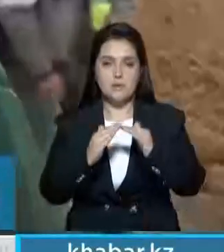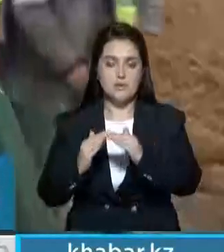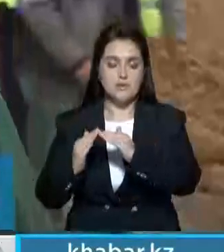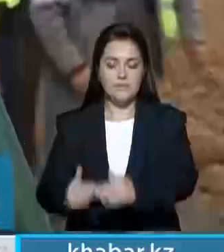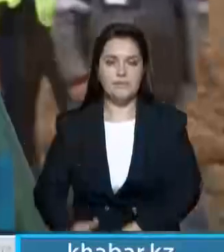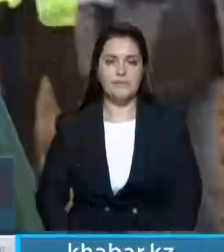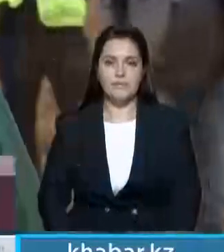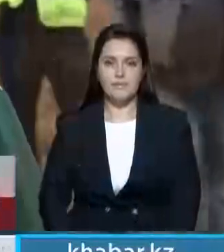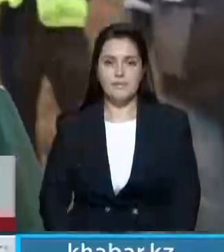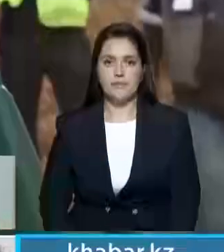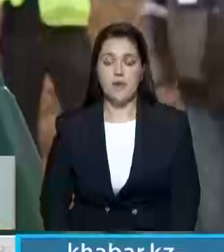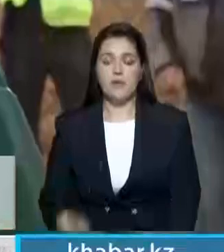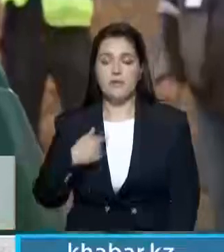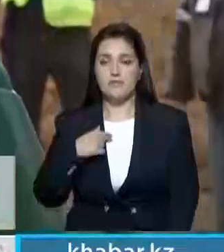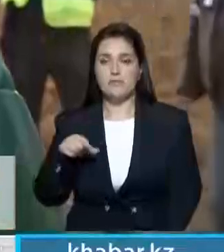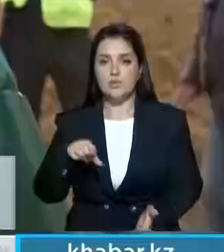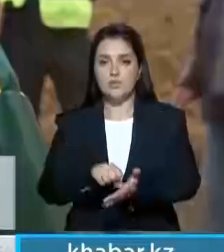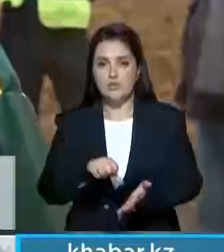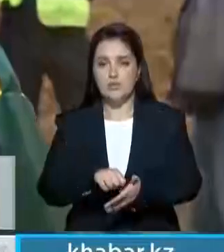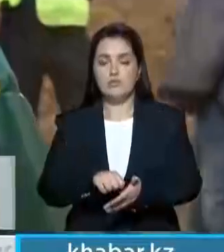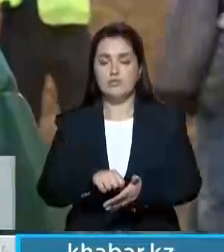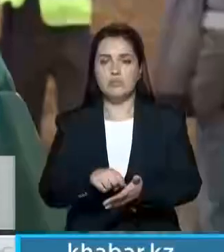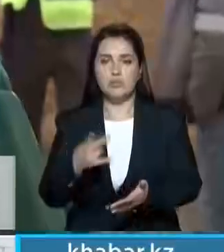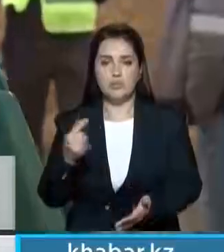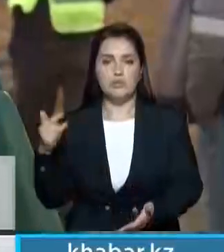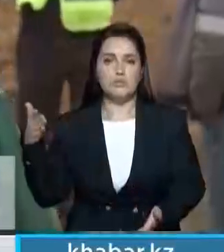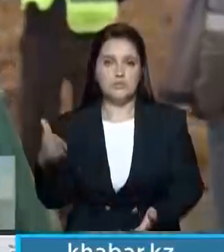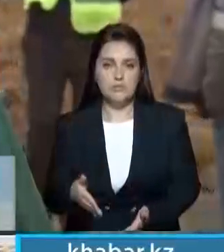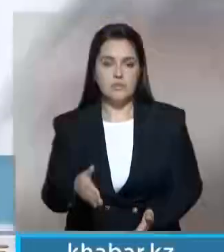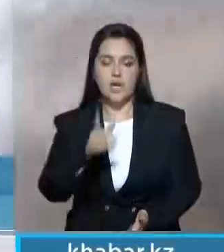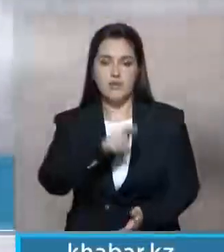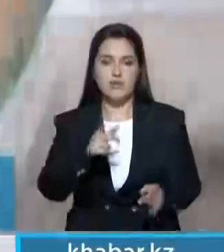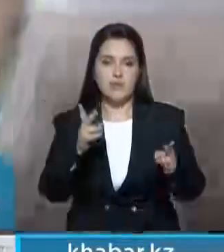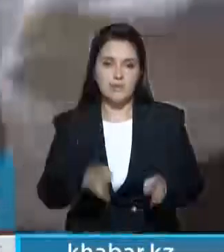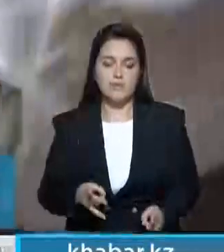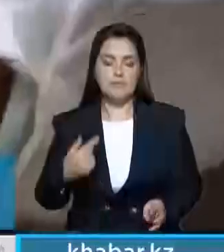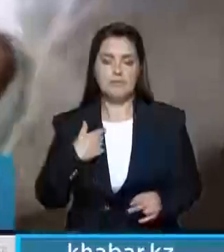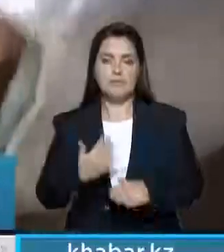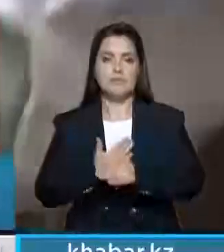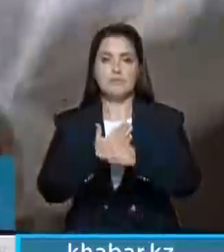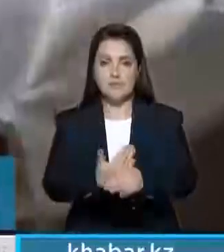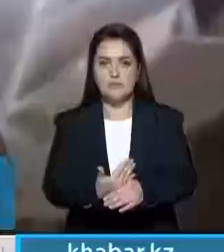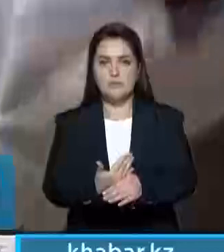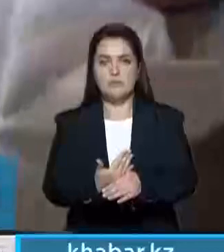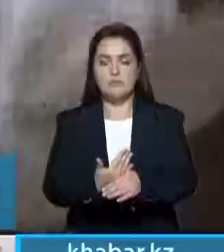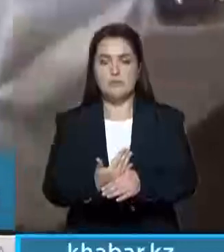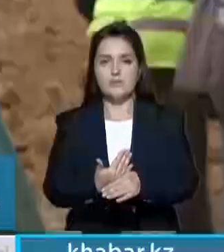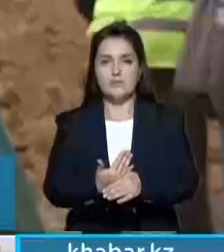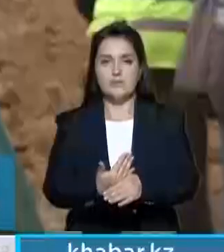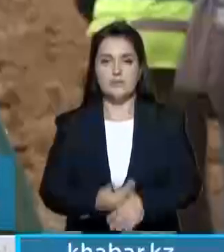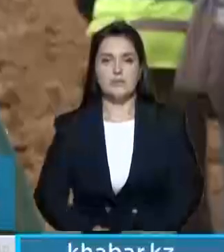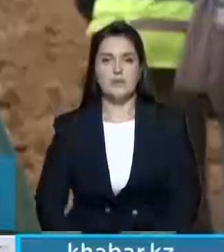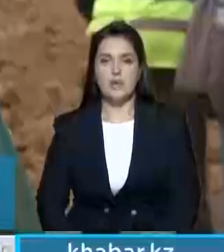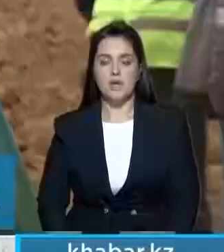Пошел спецотряды, потому что многие люди пострадали от паводков. Я решил помочь. Мы с моей группой пошли помогать строить новые дома.